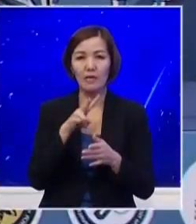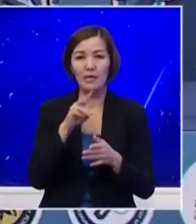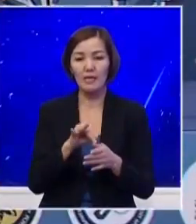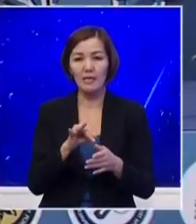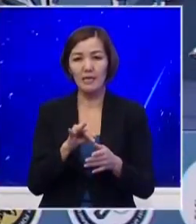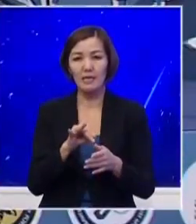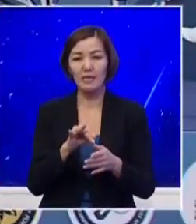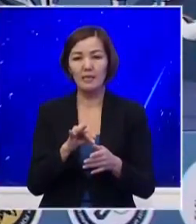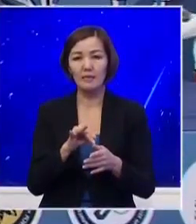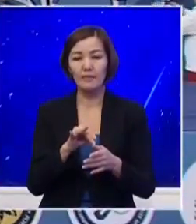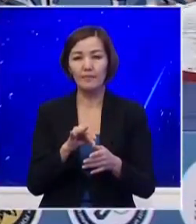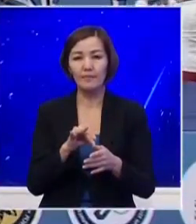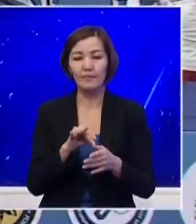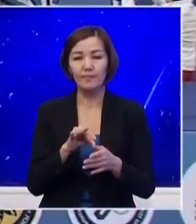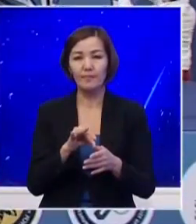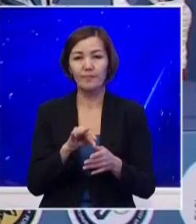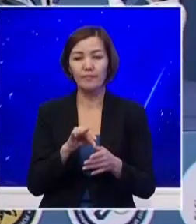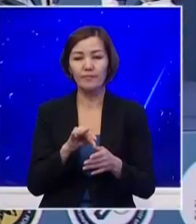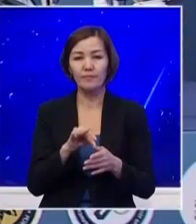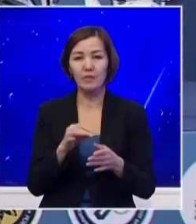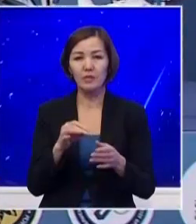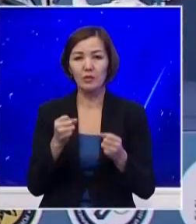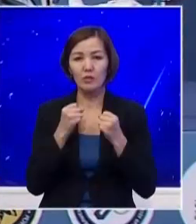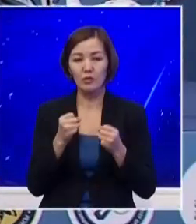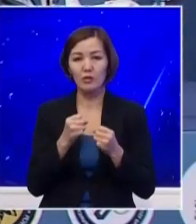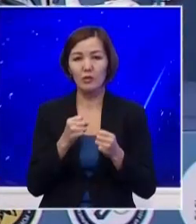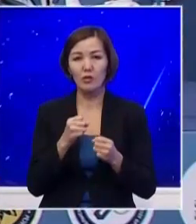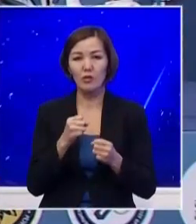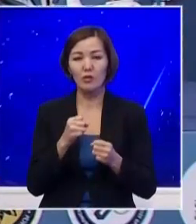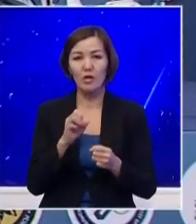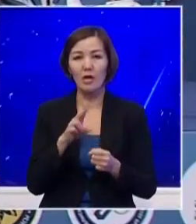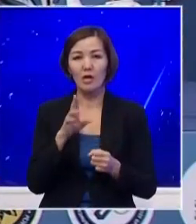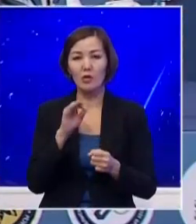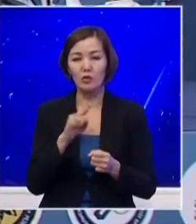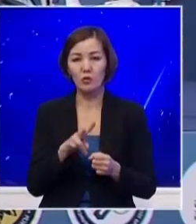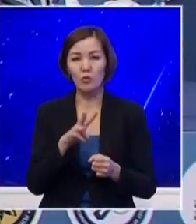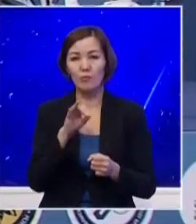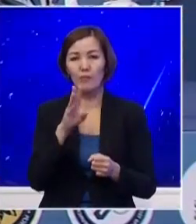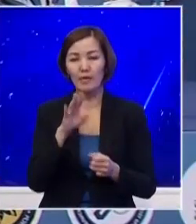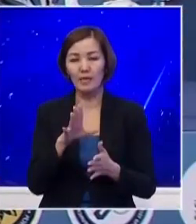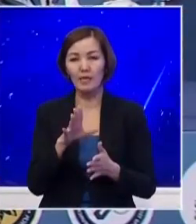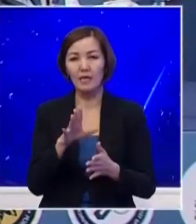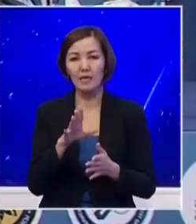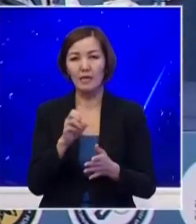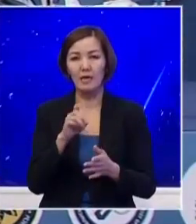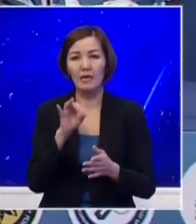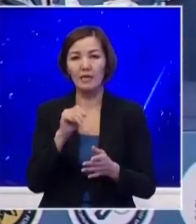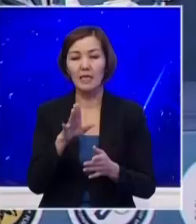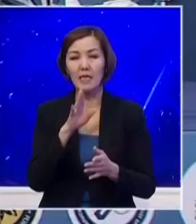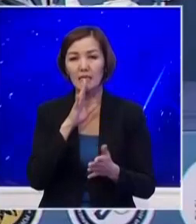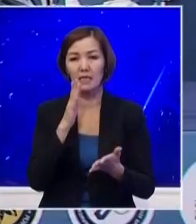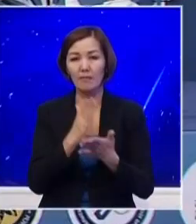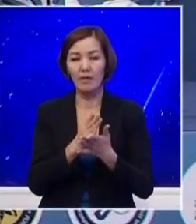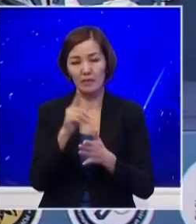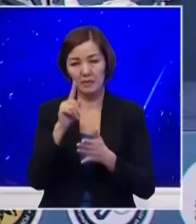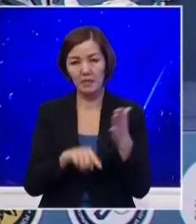Надежда, болашағынан үміт күттіретін атлеттер Жуат Тұңғат, Ақжол Құрманбек, Марина Синицина, Алина Құрбановаларға